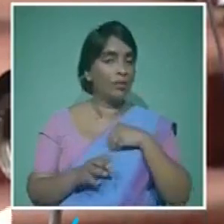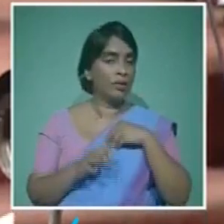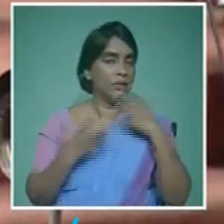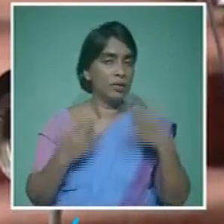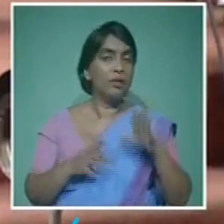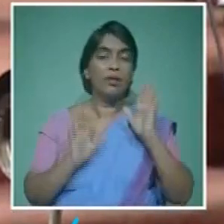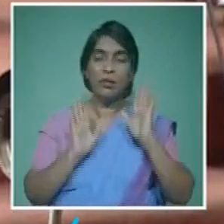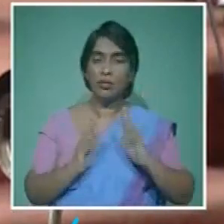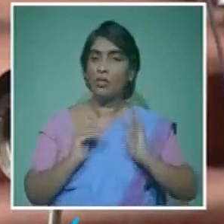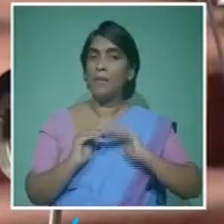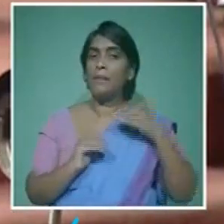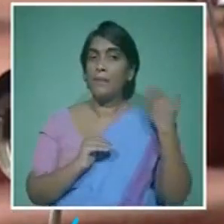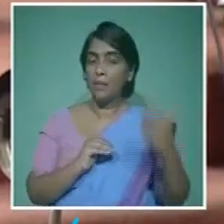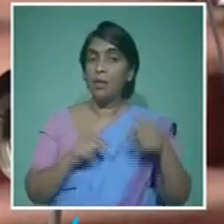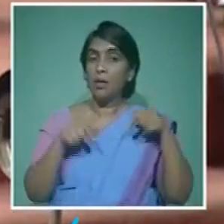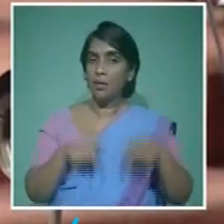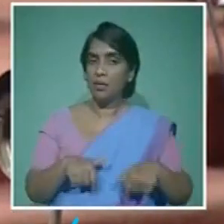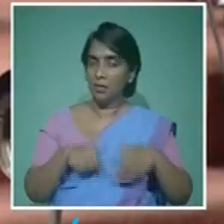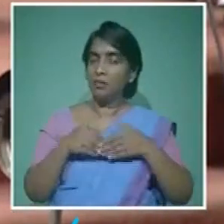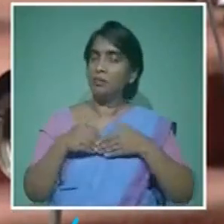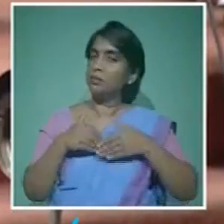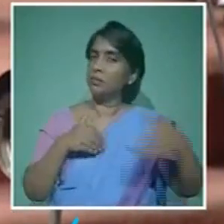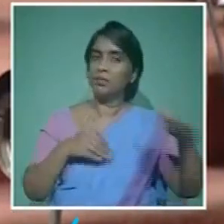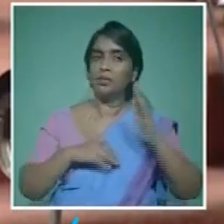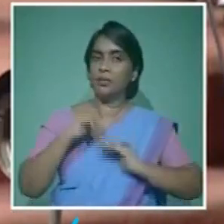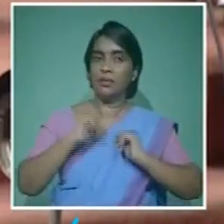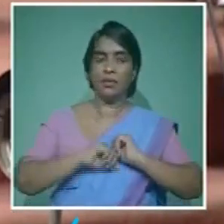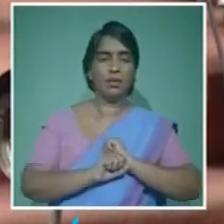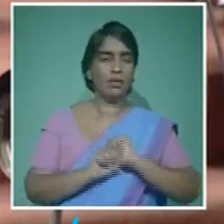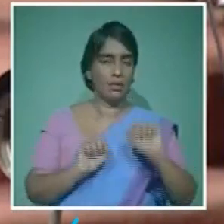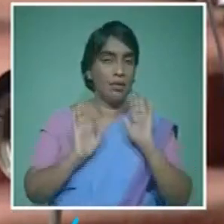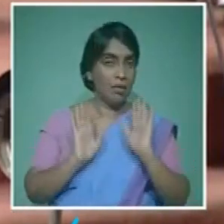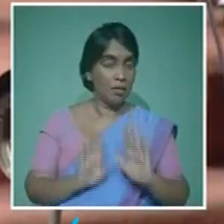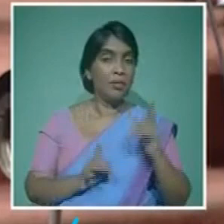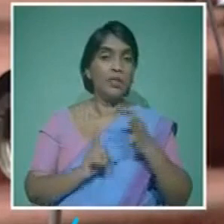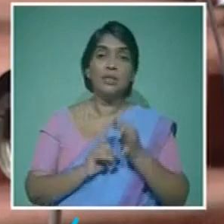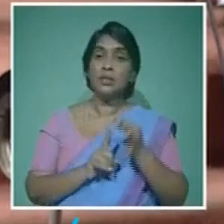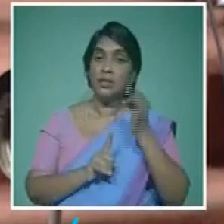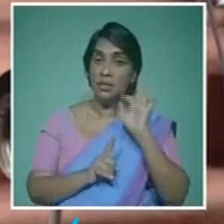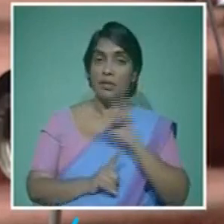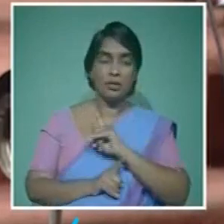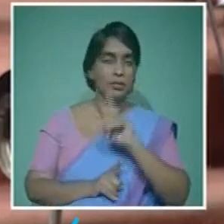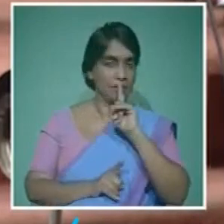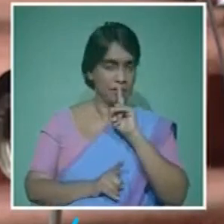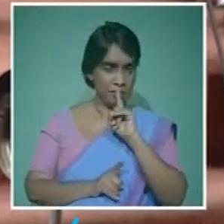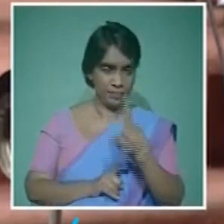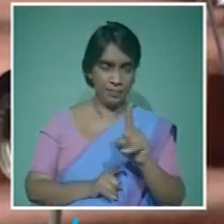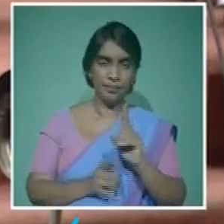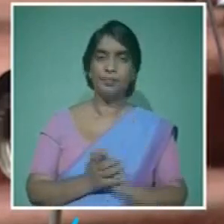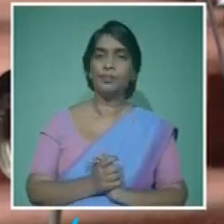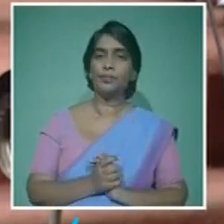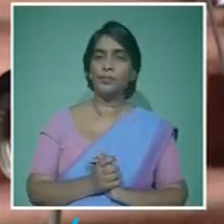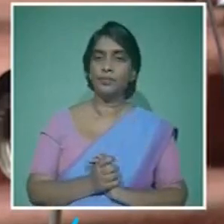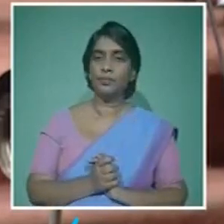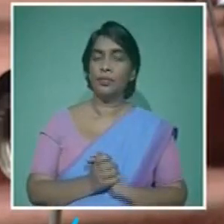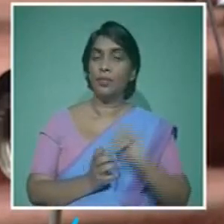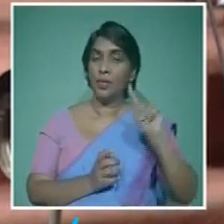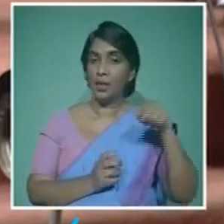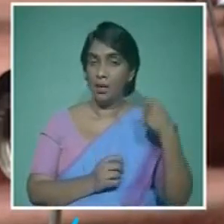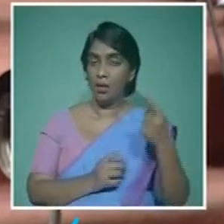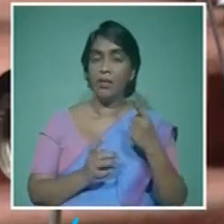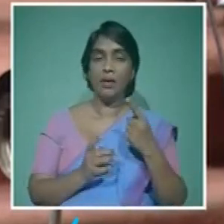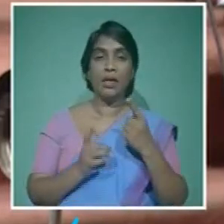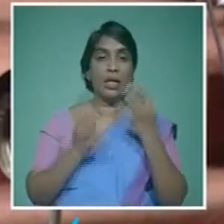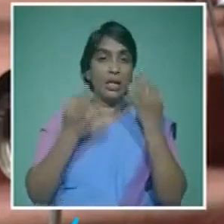ஏற்றுக்கொள்ளப்பட்டு இன்றும் இருக்கின்றது. ஆகவே ஜனாதிபதி அவர்கள் கூறுகின்றார், இந்த வருகின்ற